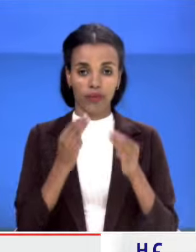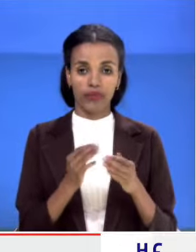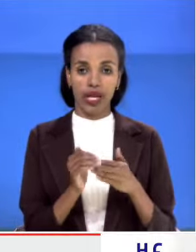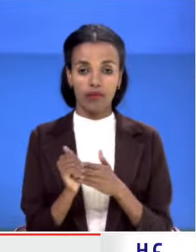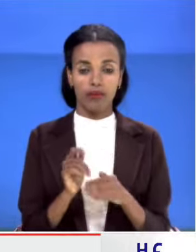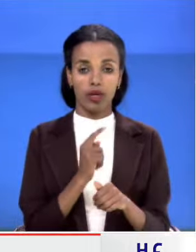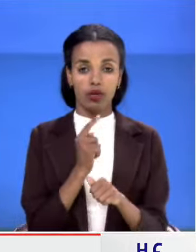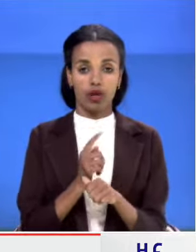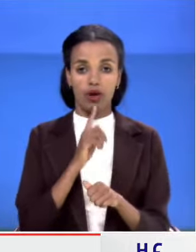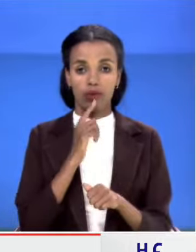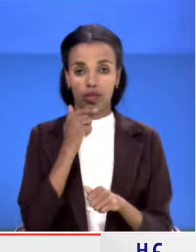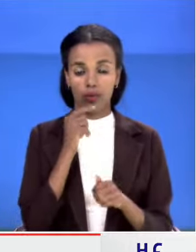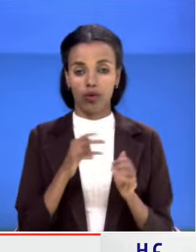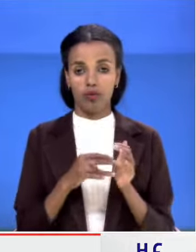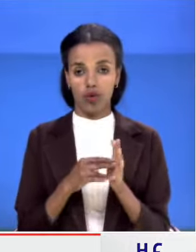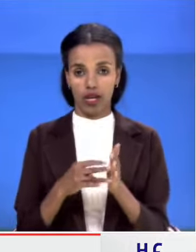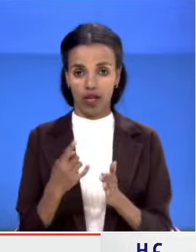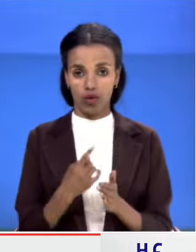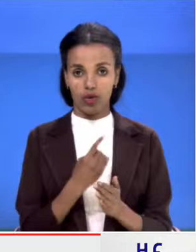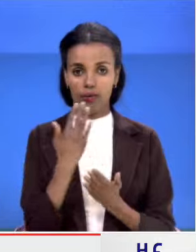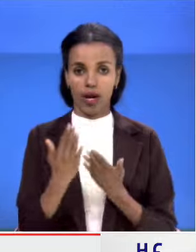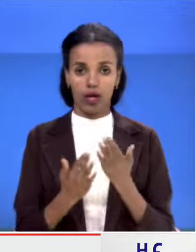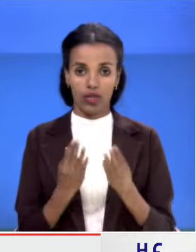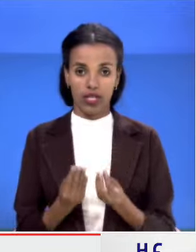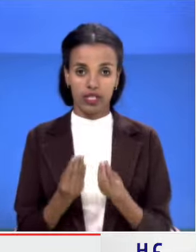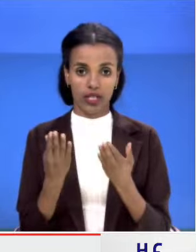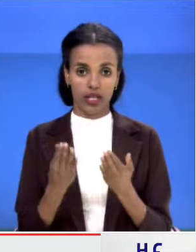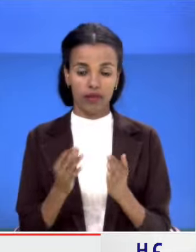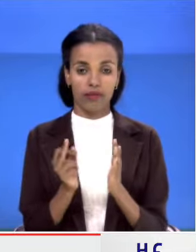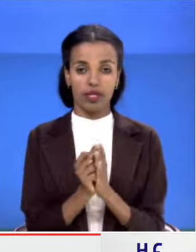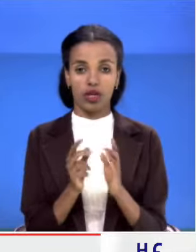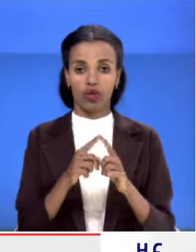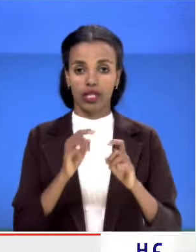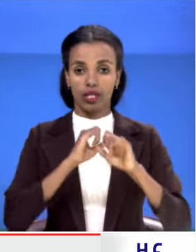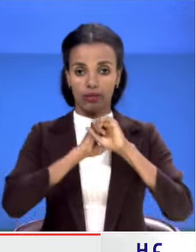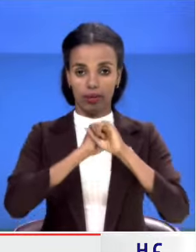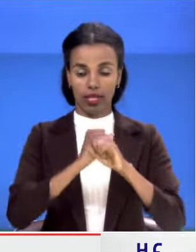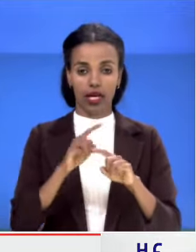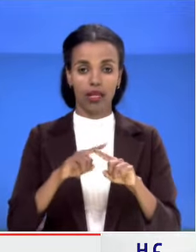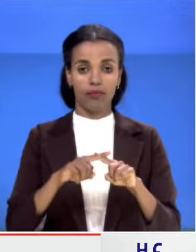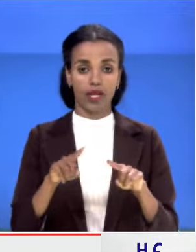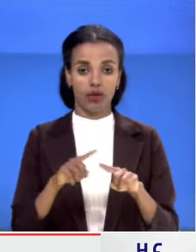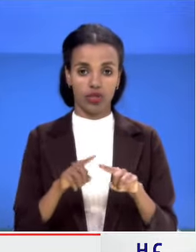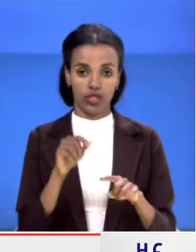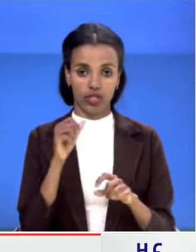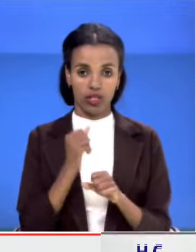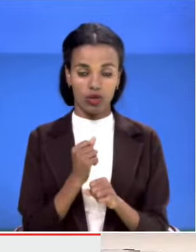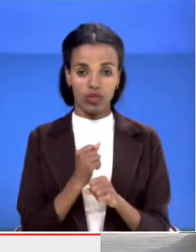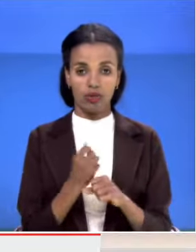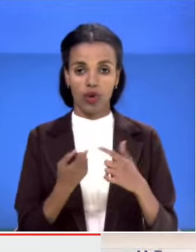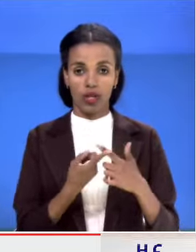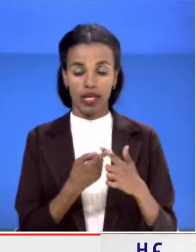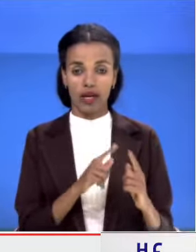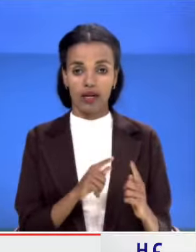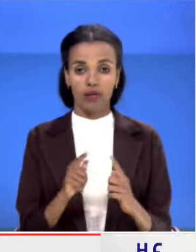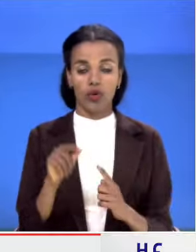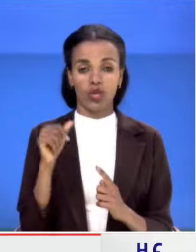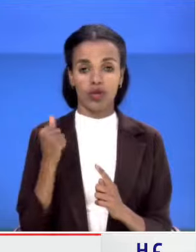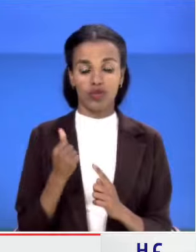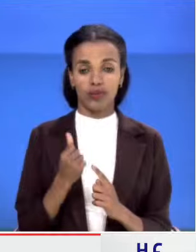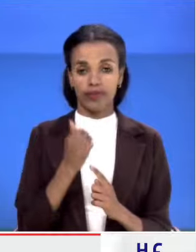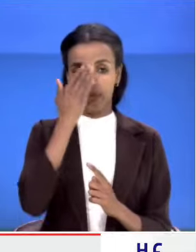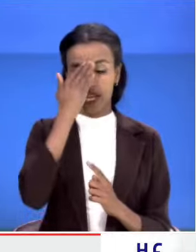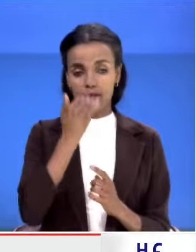ተብሎ ሞዴል እንዲሆን በአገልግሎት አሰጣጥም፣ ህገወጥነትን በመታገልም፣ በሌሎች ስራዎችም፣ ሁለተኛ ደግሞ ሌሎችንም ለምን